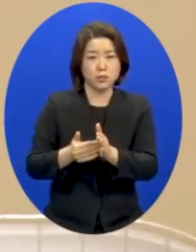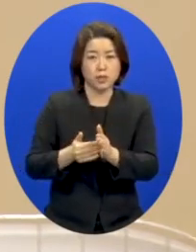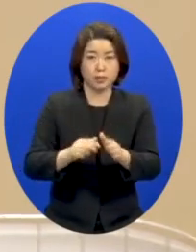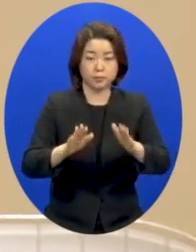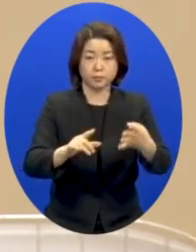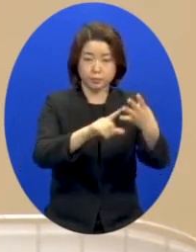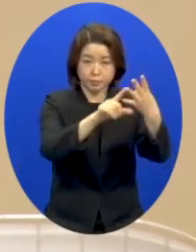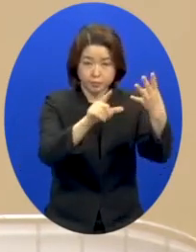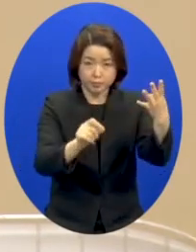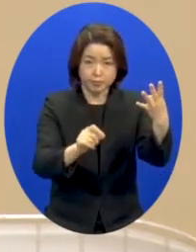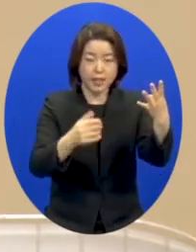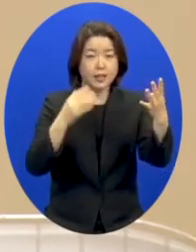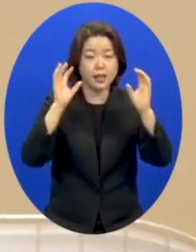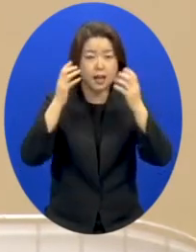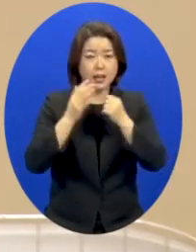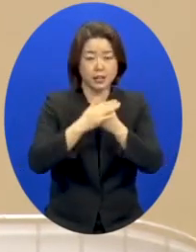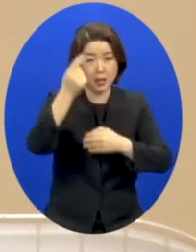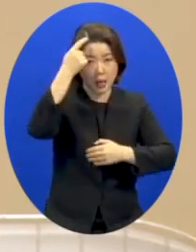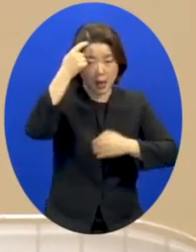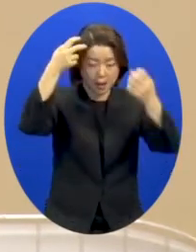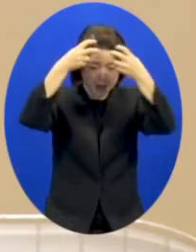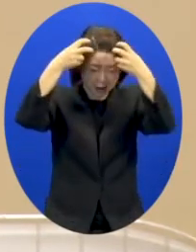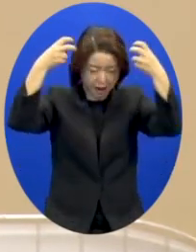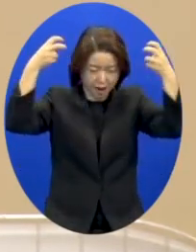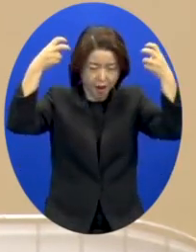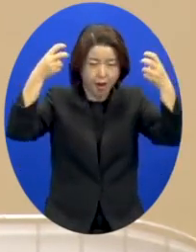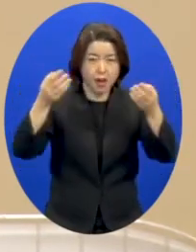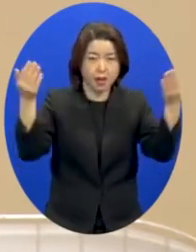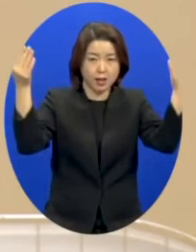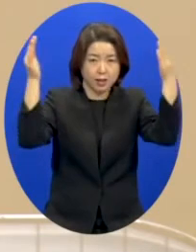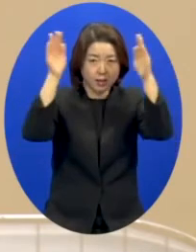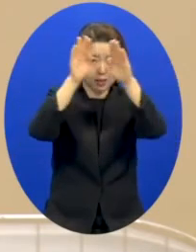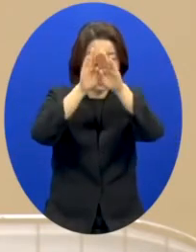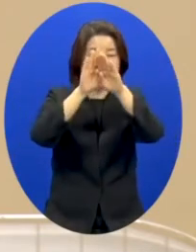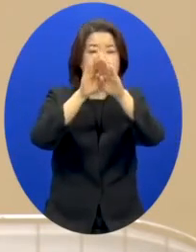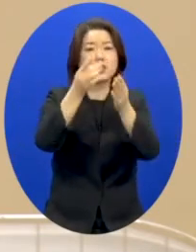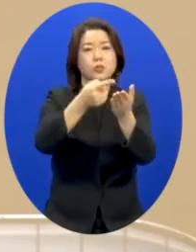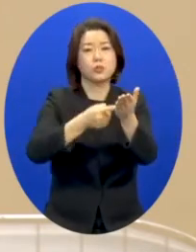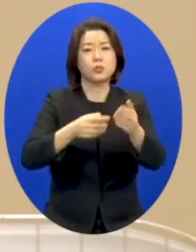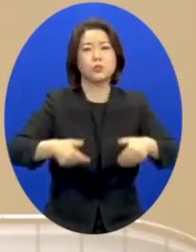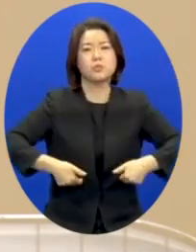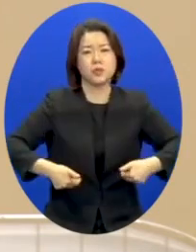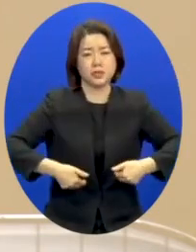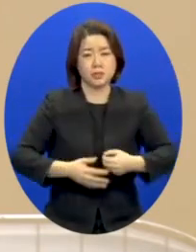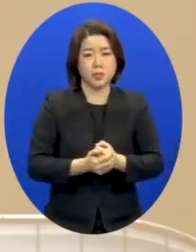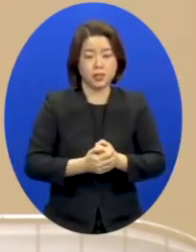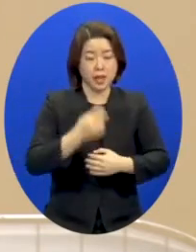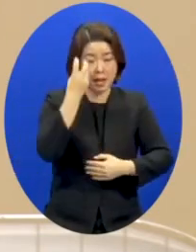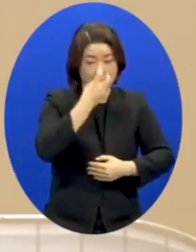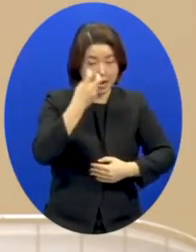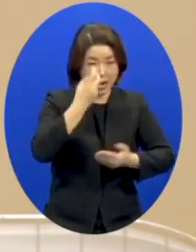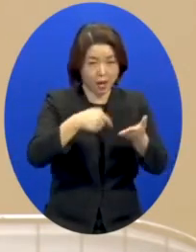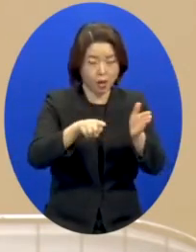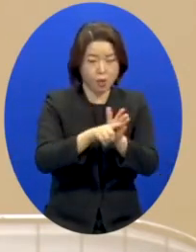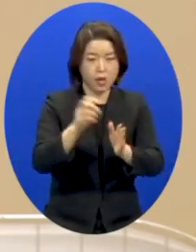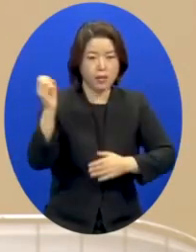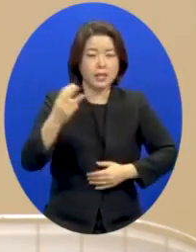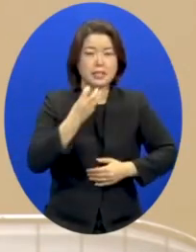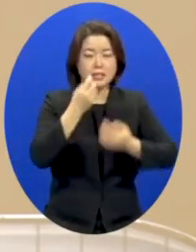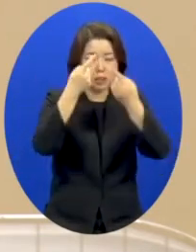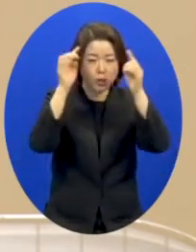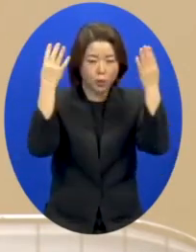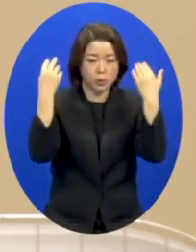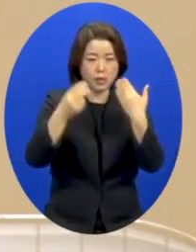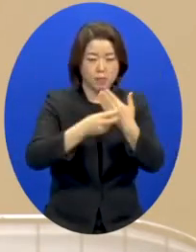유준이는 앞머리 부분에 절개에 열어놓은 뼈를 닿는 수술을 해야 했습니다. 검사를 위해 다시 서울대 병원에